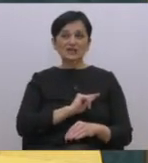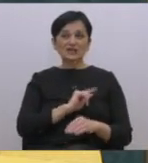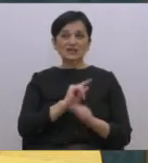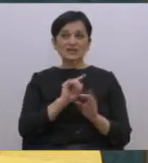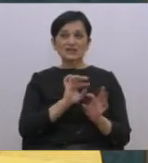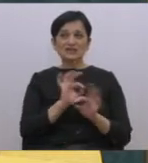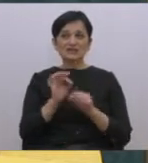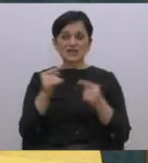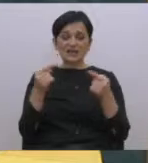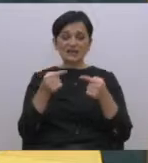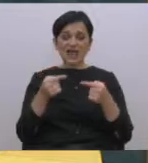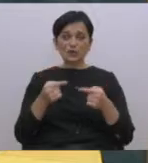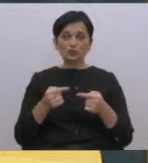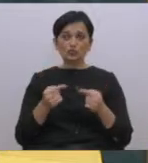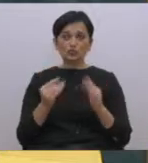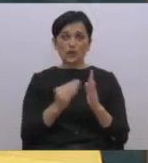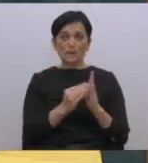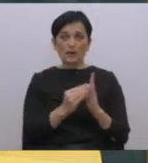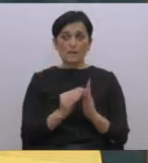სისტემური დაზუსტება.